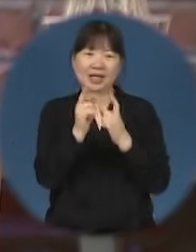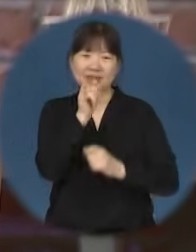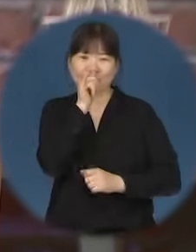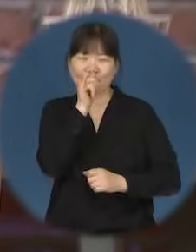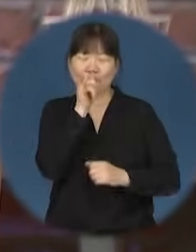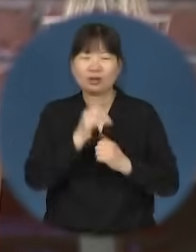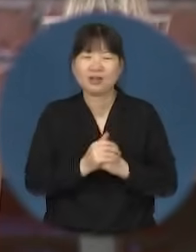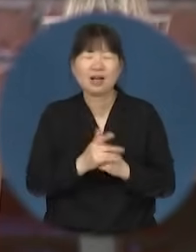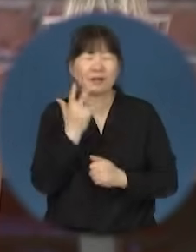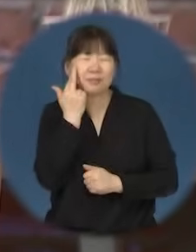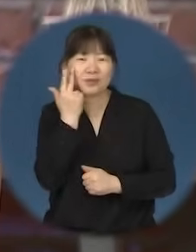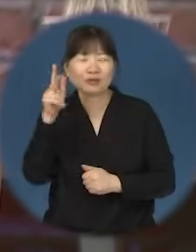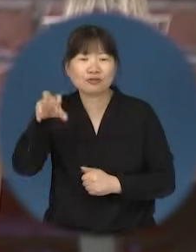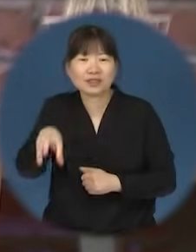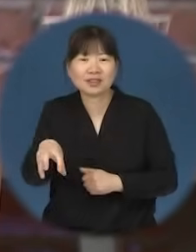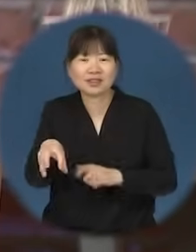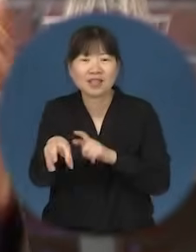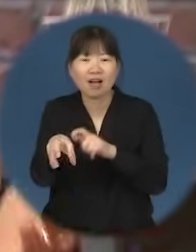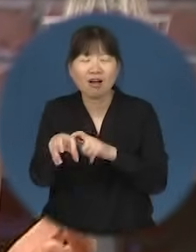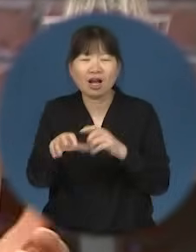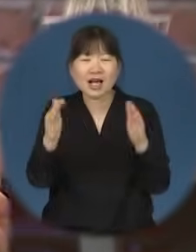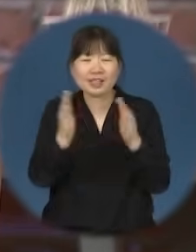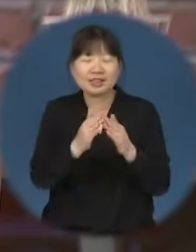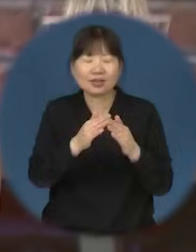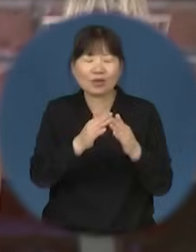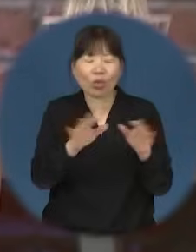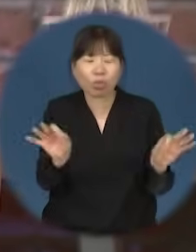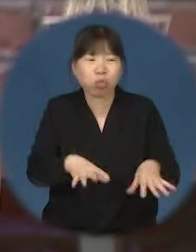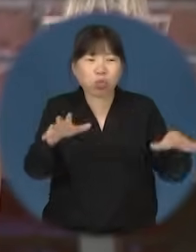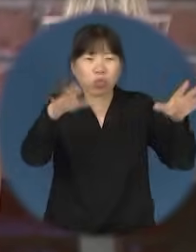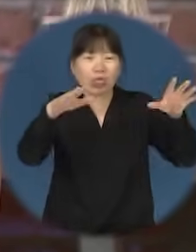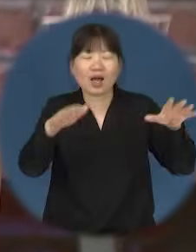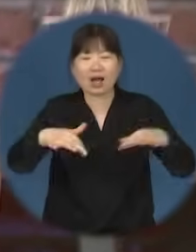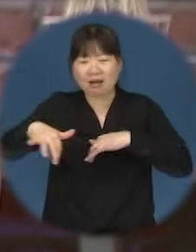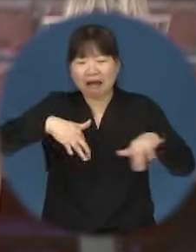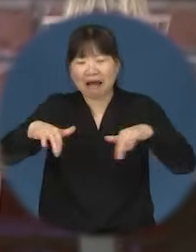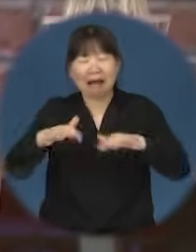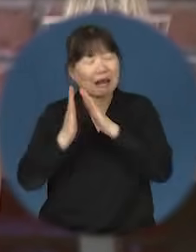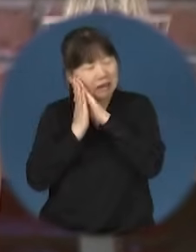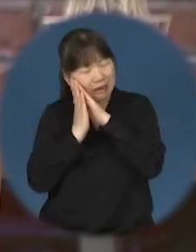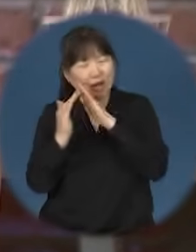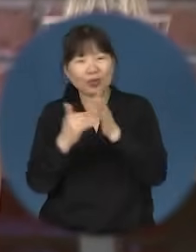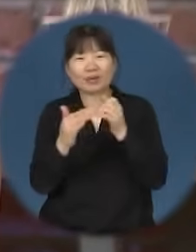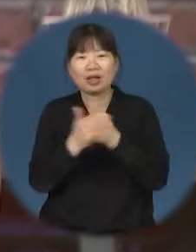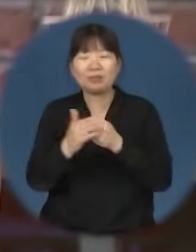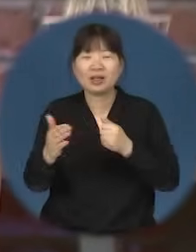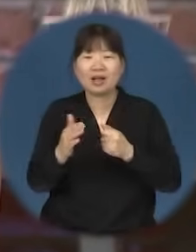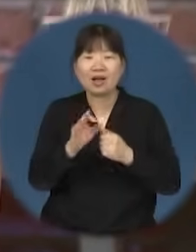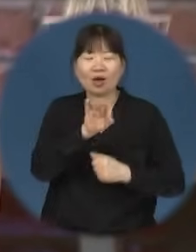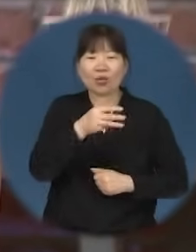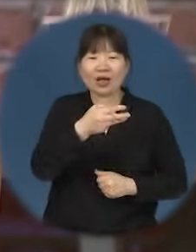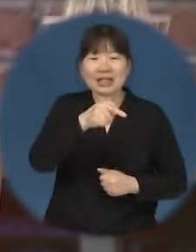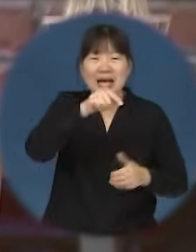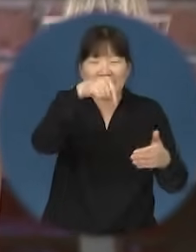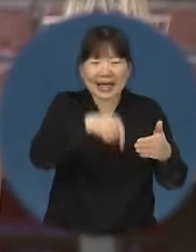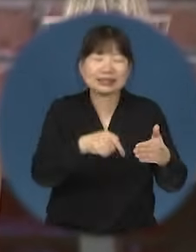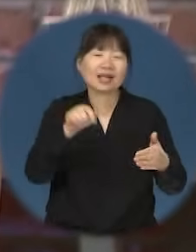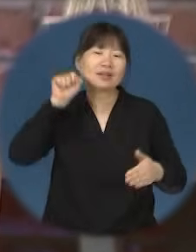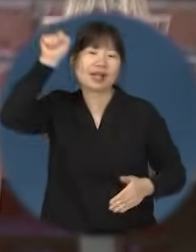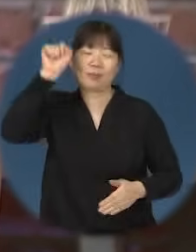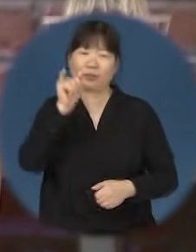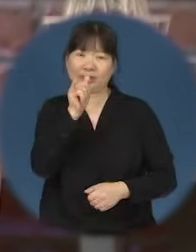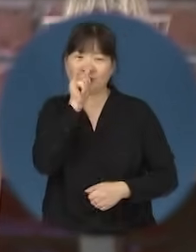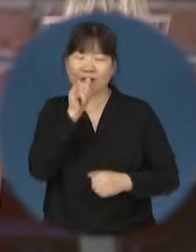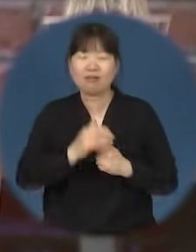맞아요. 예, 근데 이제 미국에서 뭐 집이 날라가고 해서 길거리에서 자고 뭐 해서 월가에서도 데모도 하고